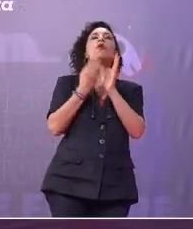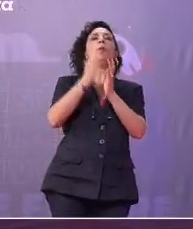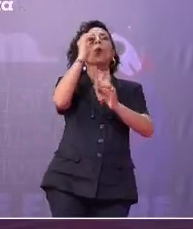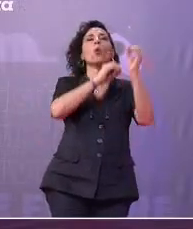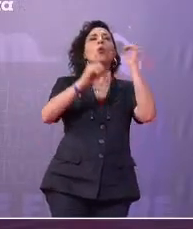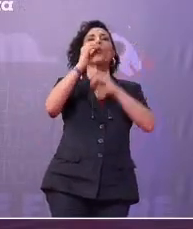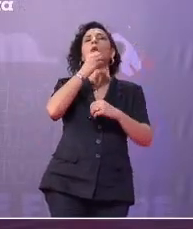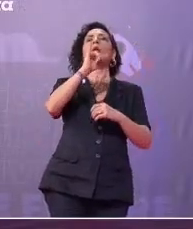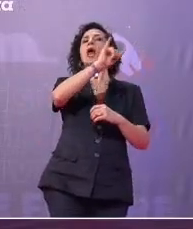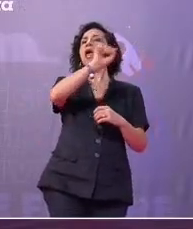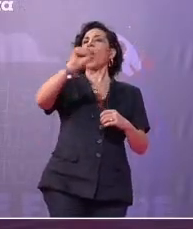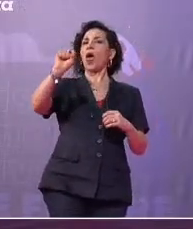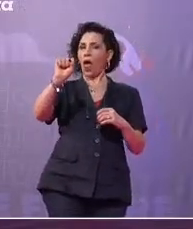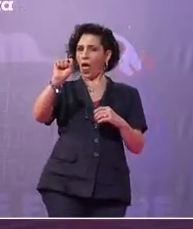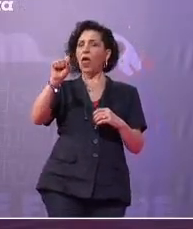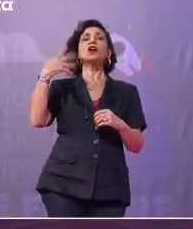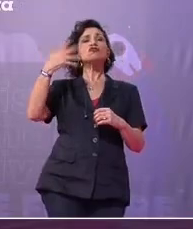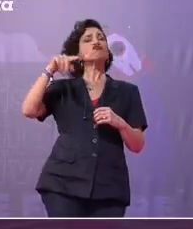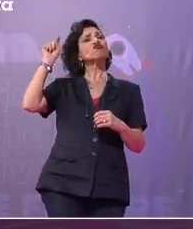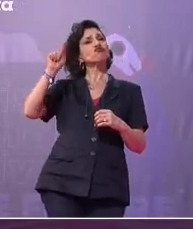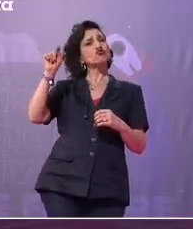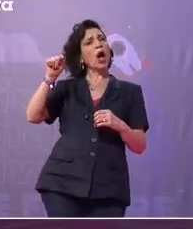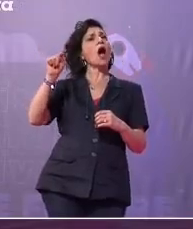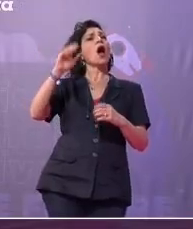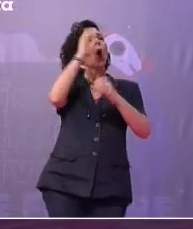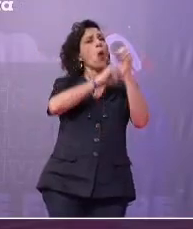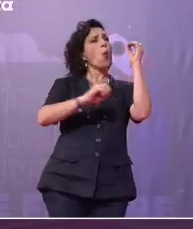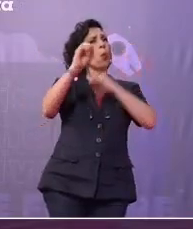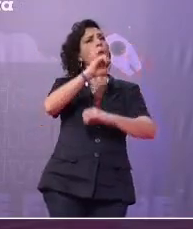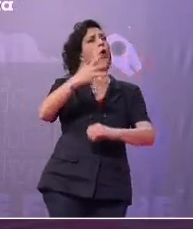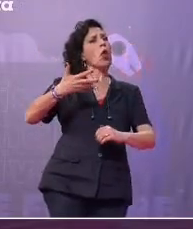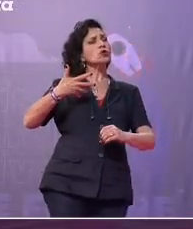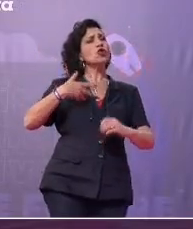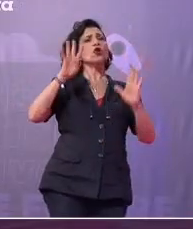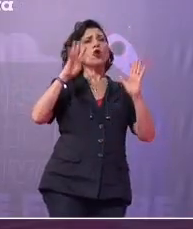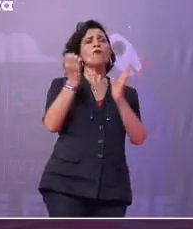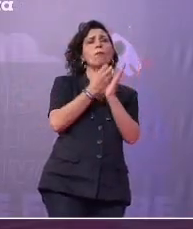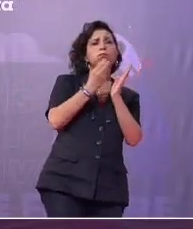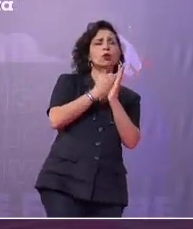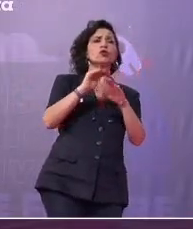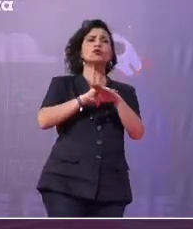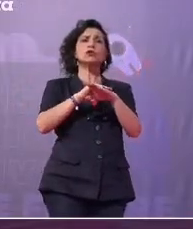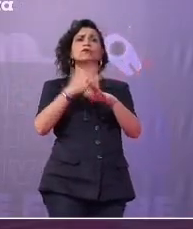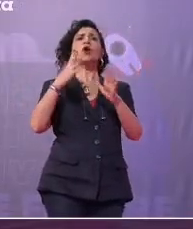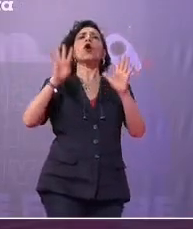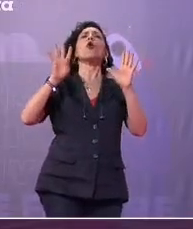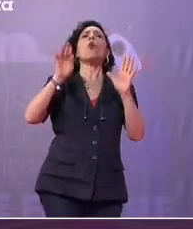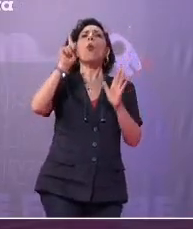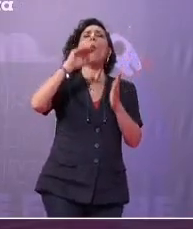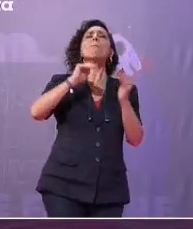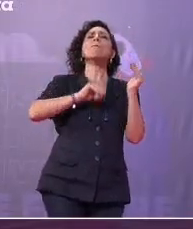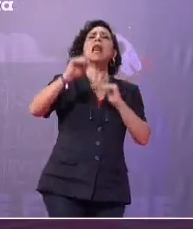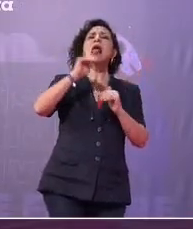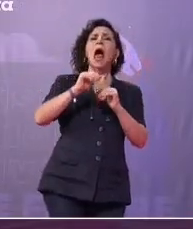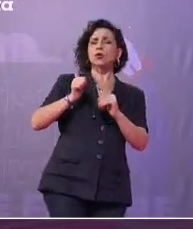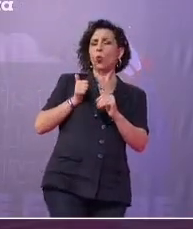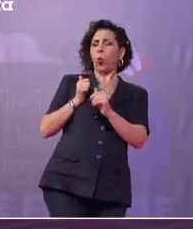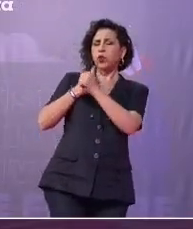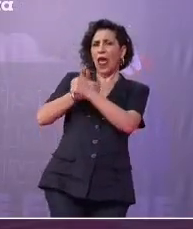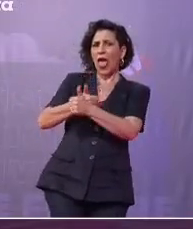Google ha già nove prodotti o servizi che hanno più di un miliardo di utenti che già adesso naturalmente fondono